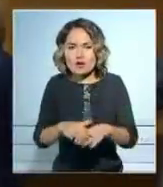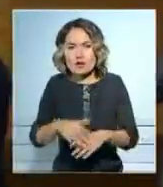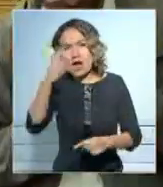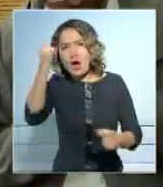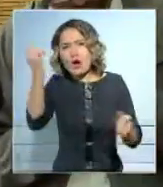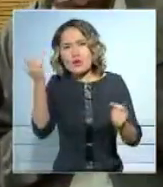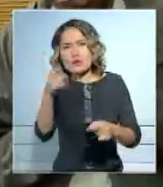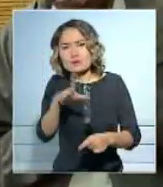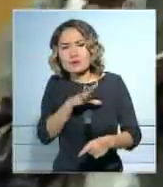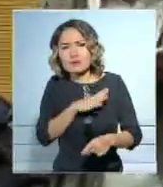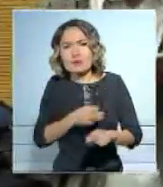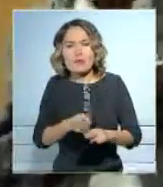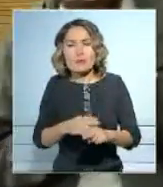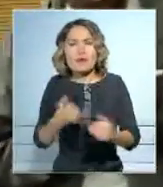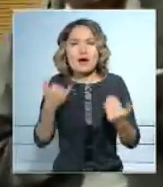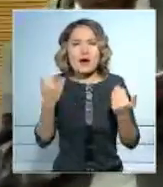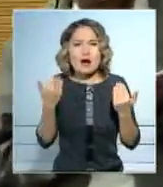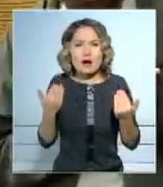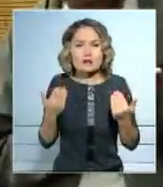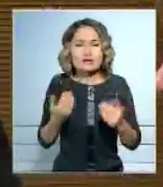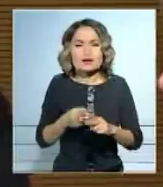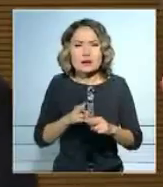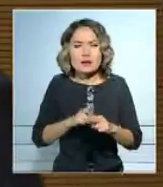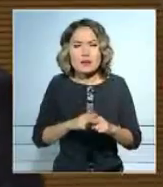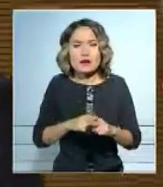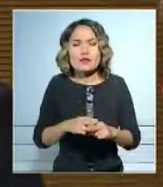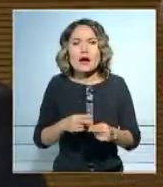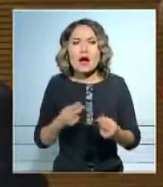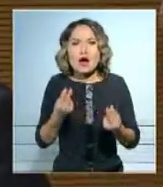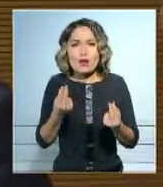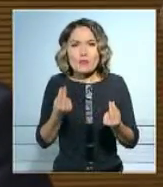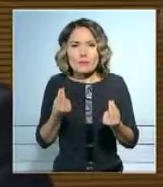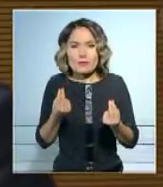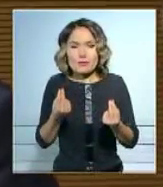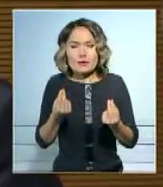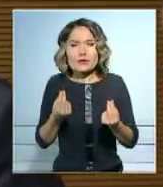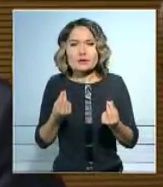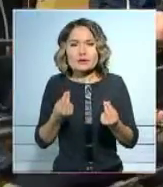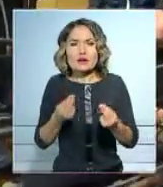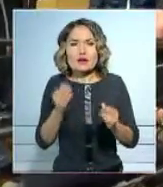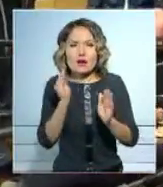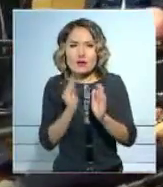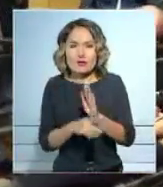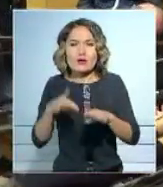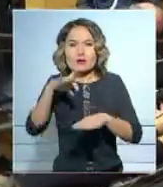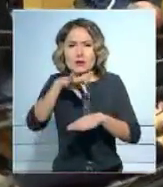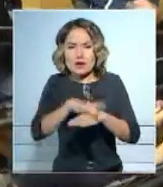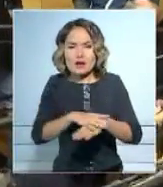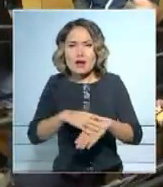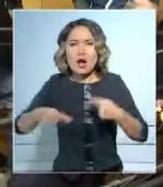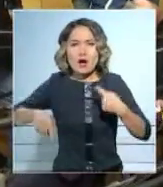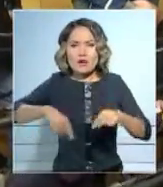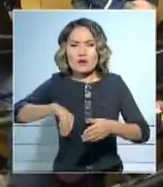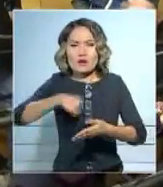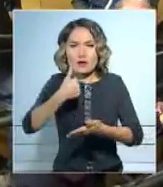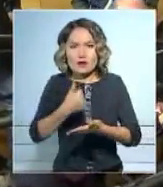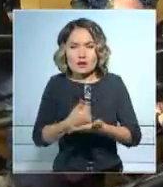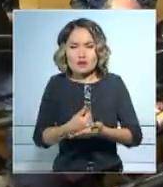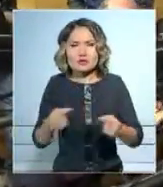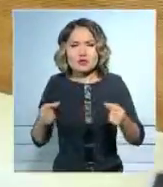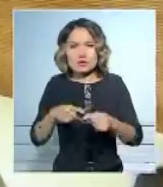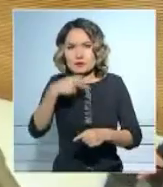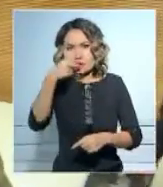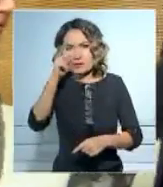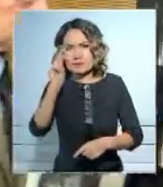үшін жауапкершілікті толықтай өз мойнына алатын меңзеген Вольфганг Нирспех бұл мәселеде өзін кінәлі